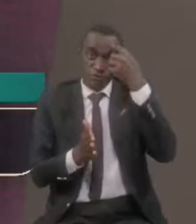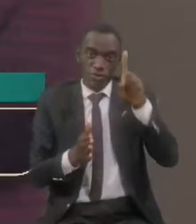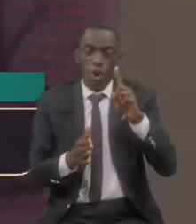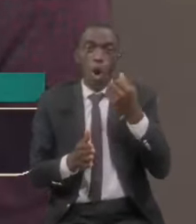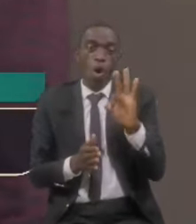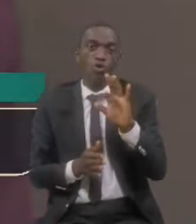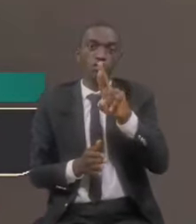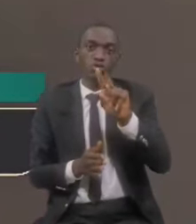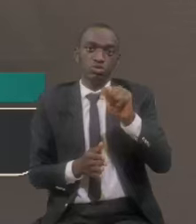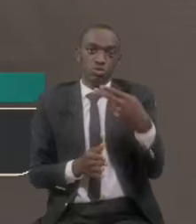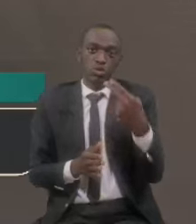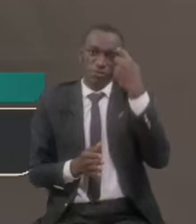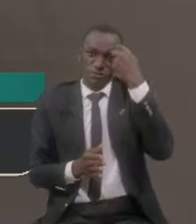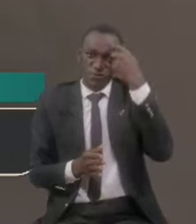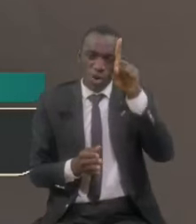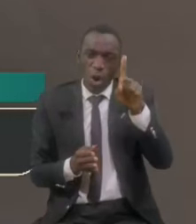la repossession.